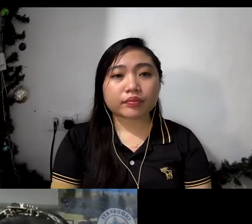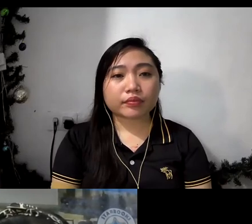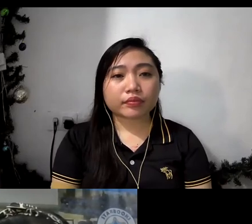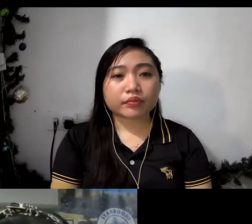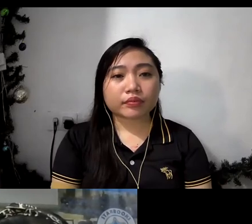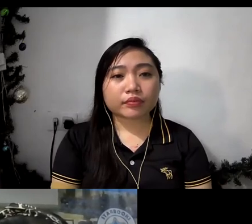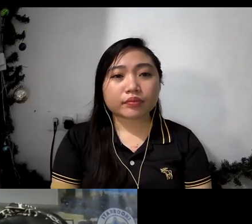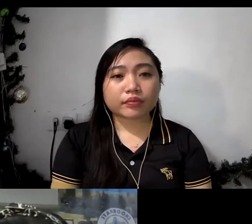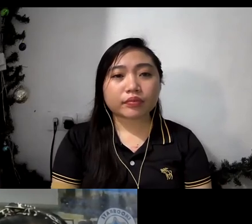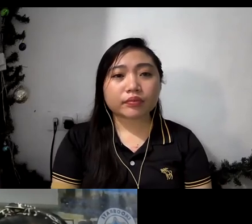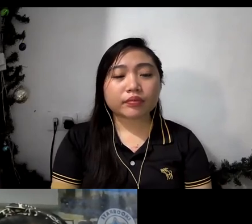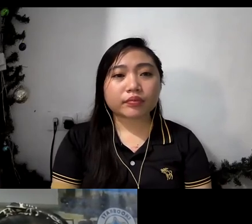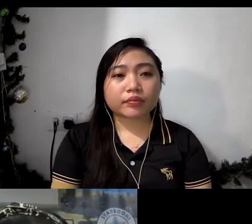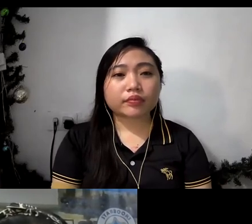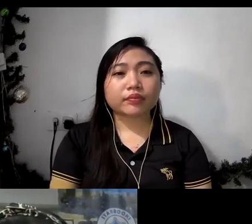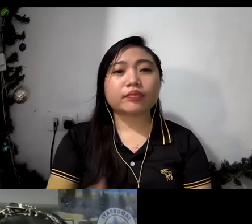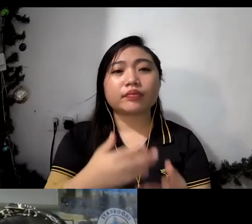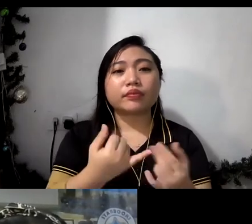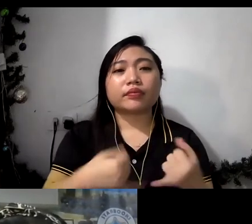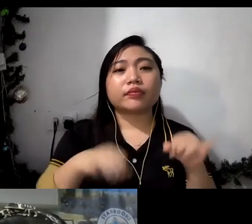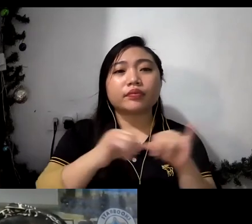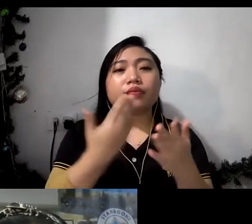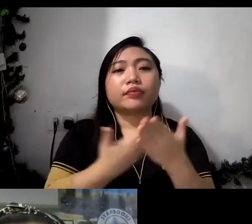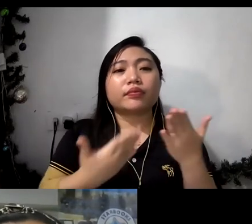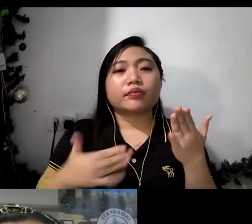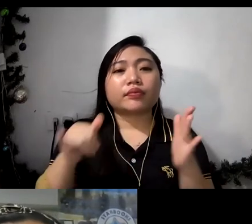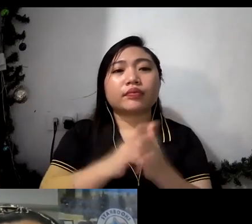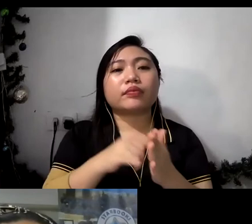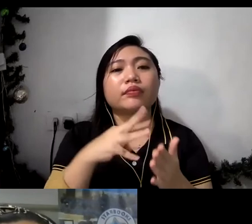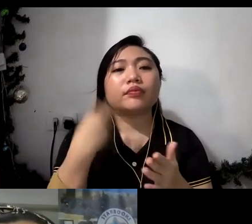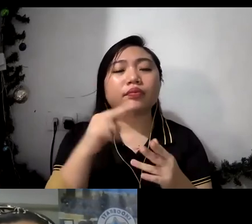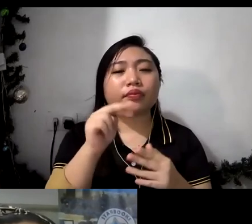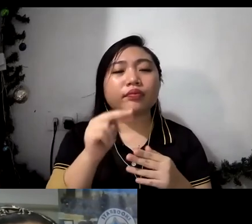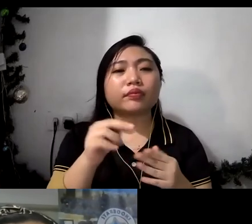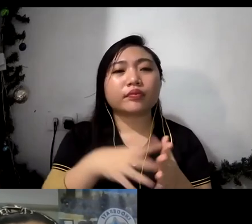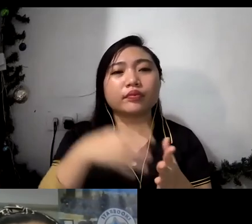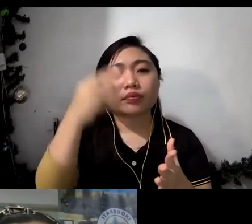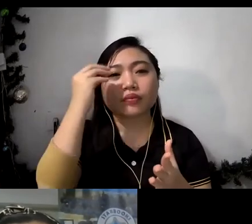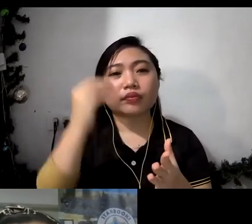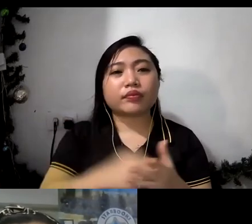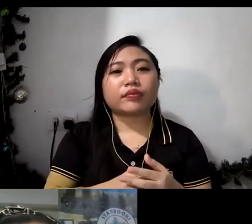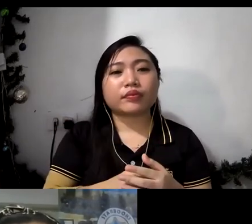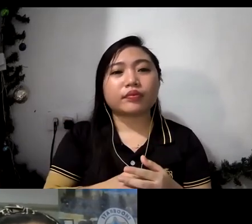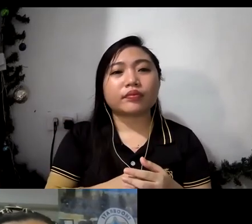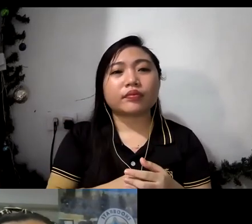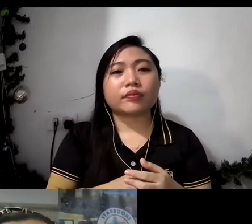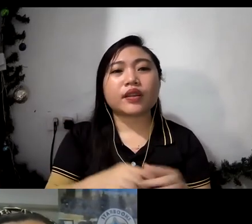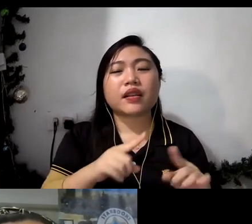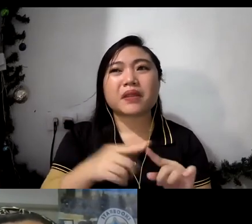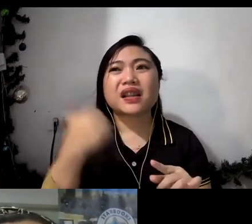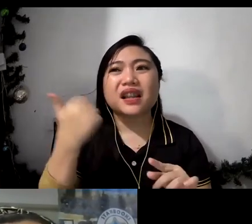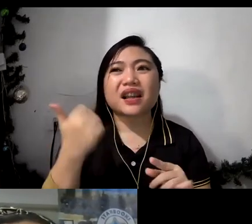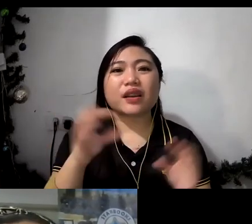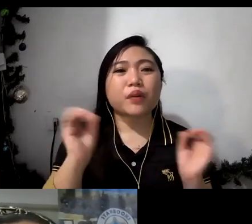very important things na dapat malaman natin kasi yung ibang tao bastos kaya harasser pero may ibang tao